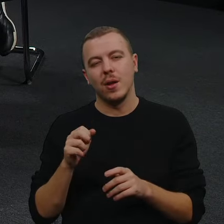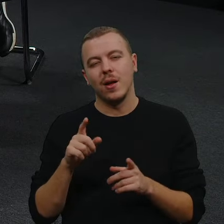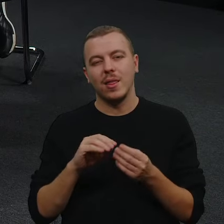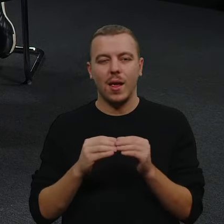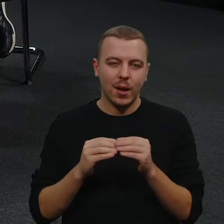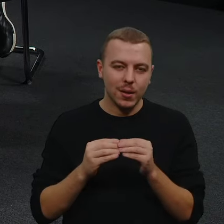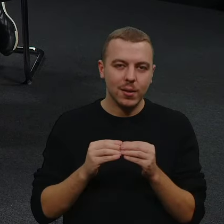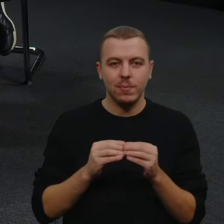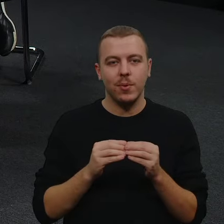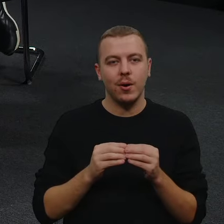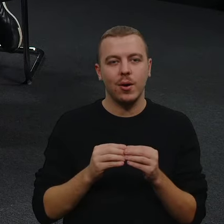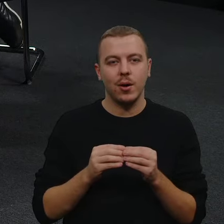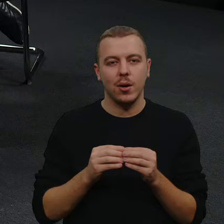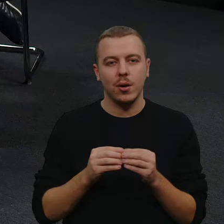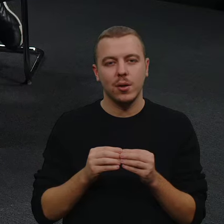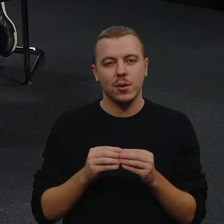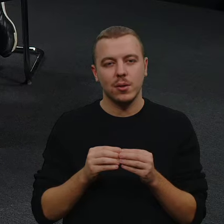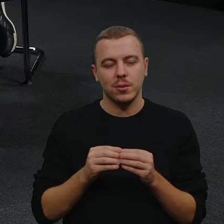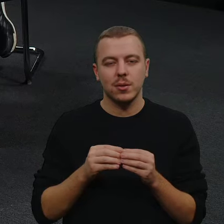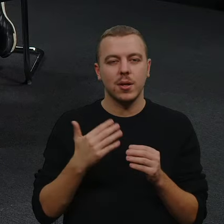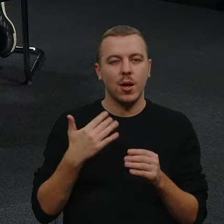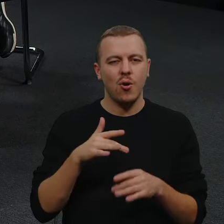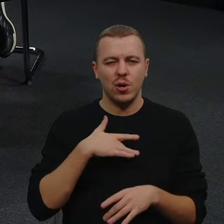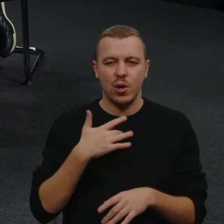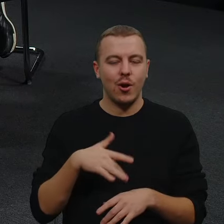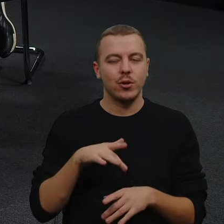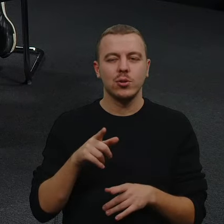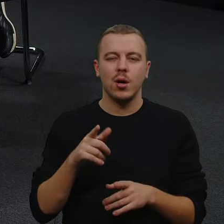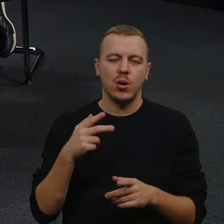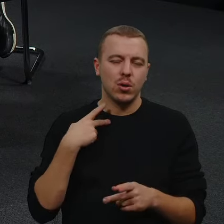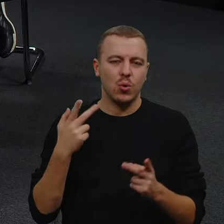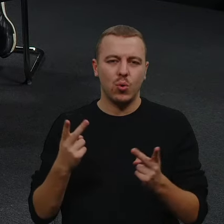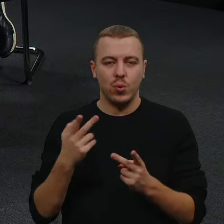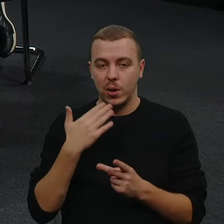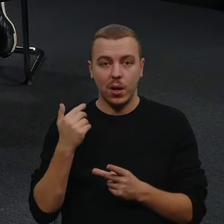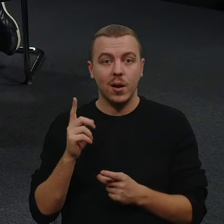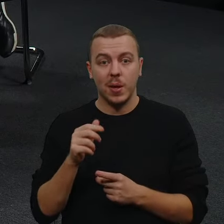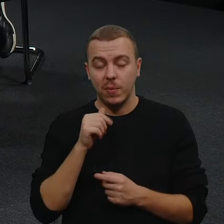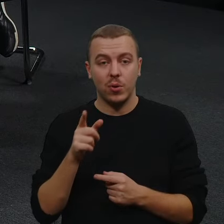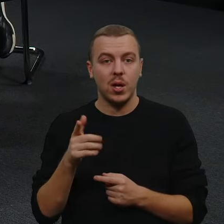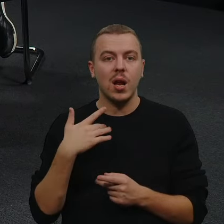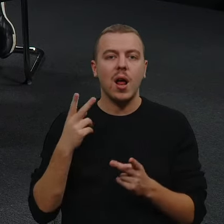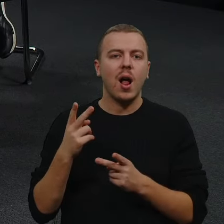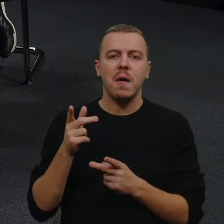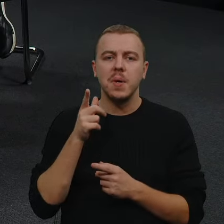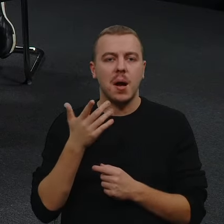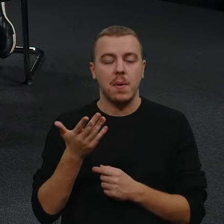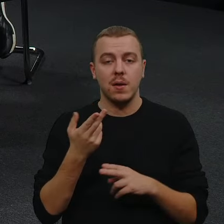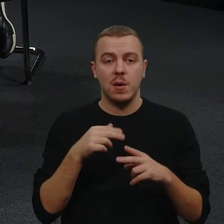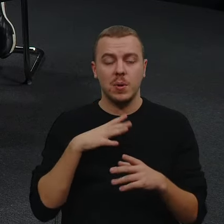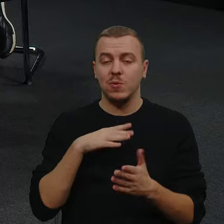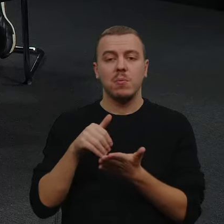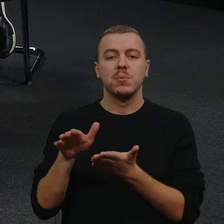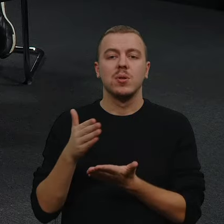derybos be tam tikrų kategoriškų keliamų reikalavimų, bet tie keliami reikalavimai, kodėl mes ir tuo metu